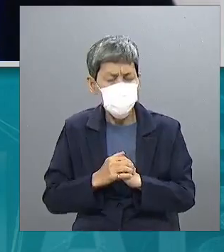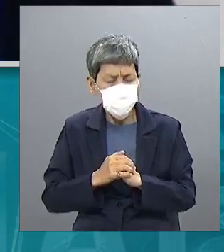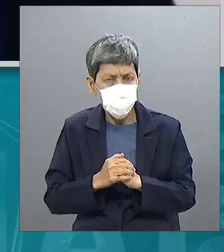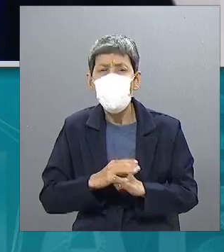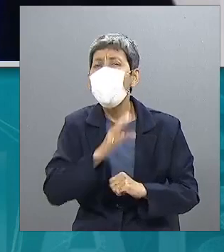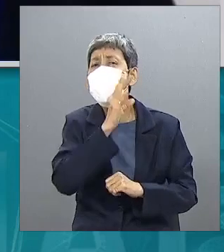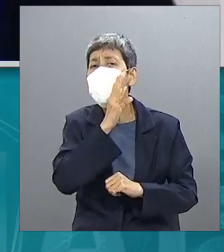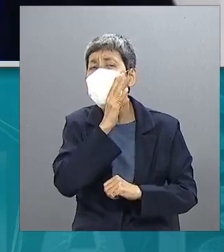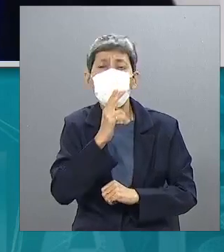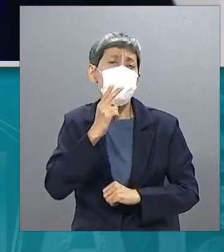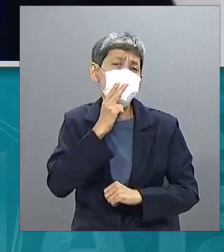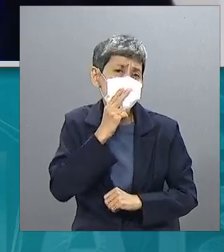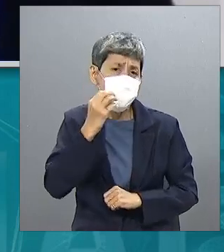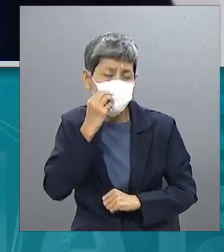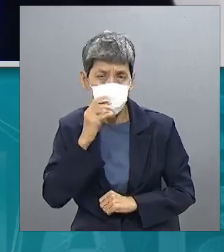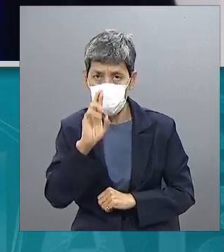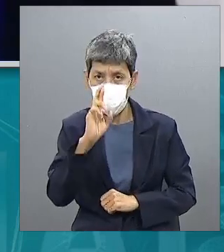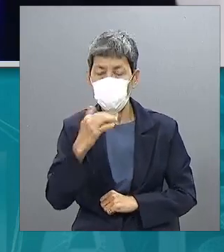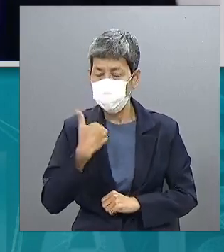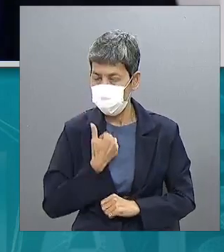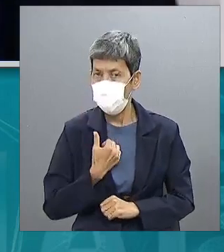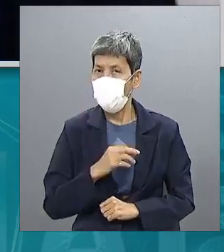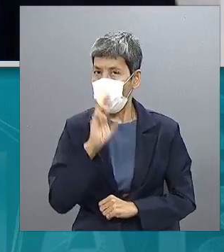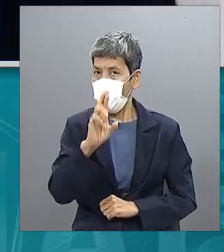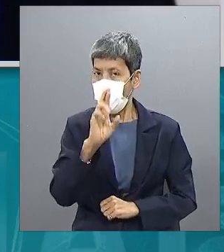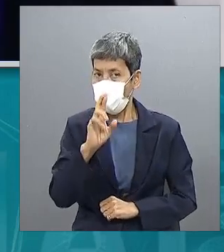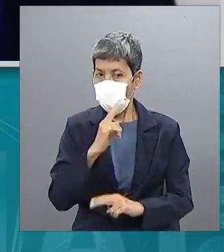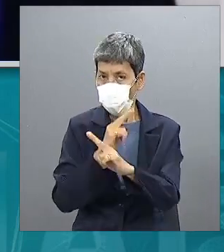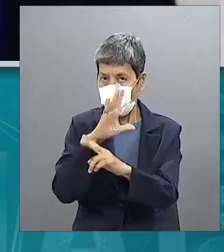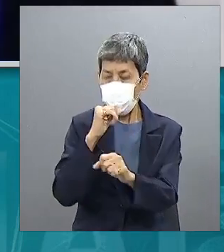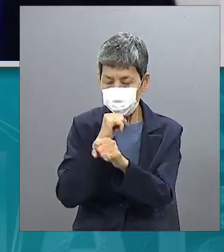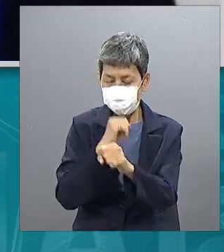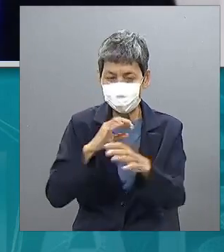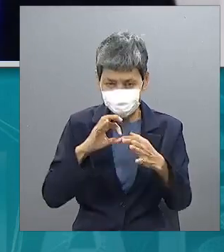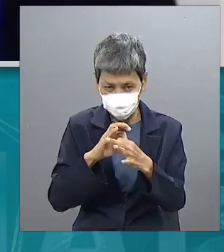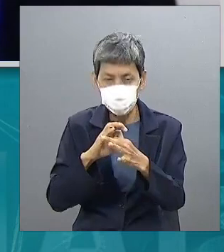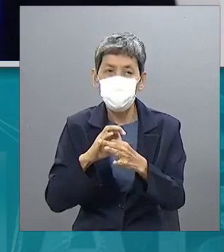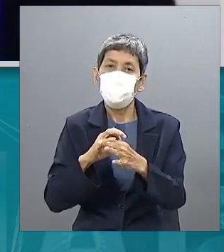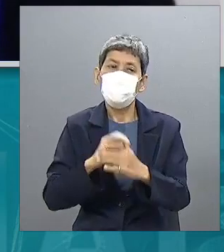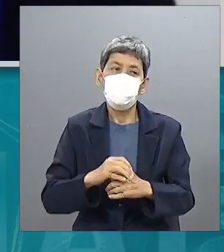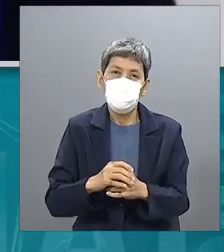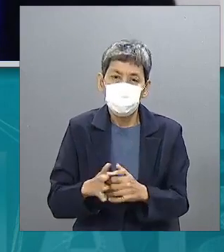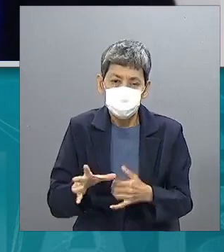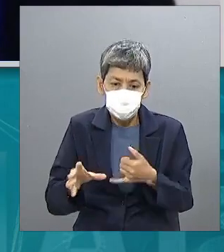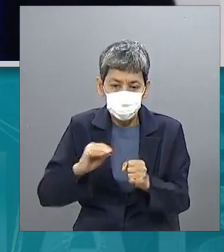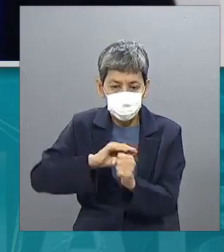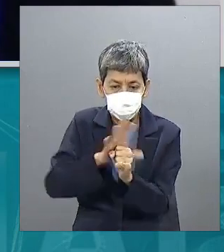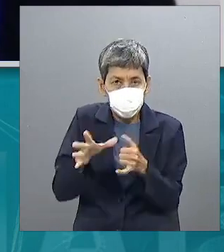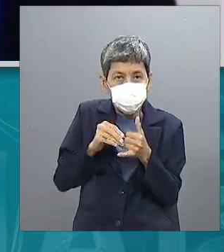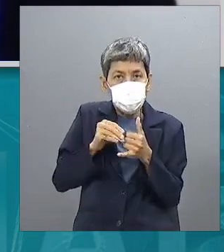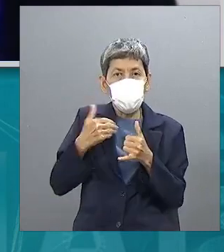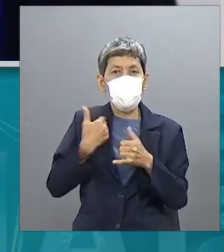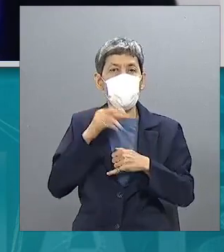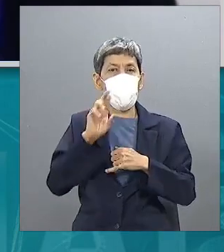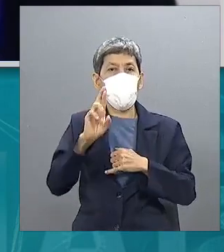สูบบุหรี่ฟ้าเนี่ยมันก็จะเสี่ยงประมาณ 5เท่าเลยนะครับสำหรับเรื่องของการติดเครดิตนะครับหรือความรุนแรงนะคะแล้วก็ในส่วน